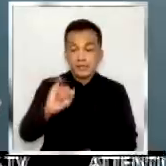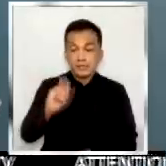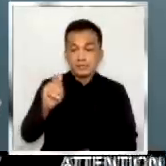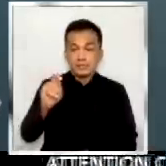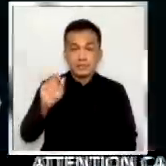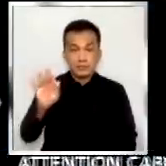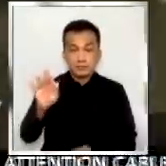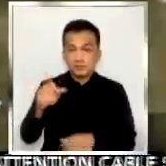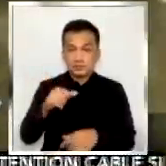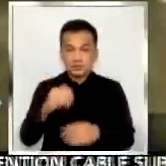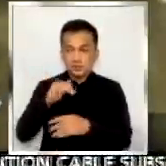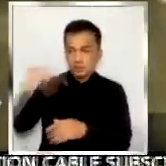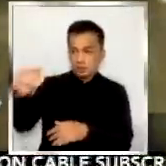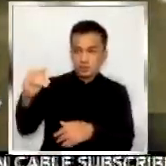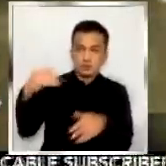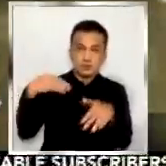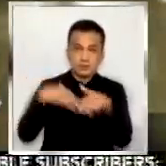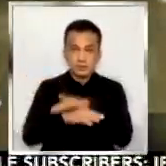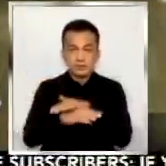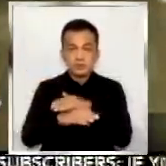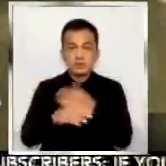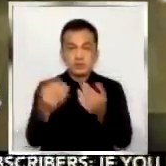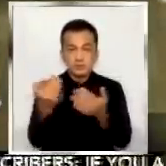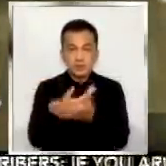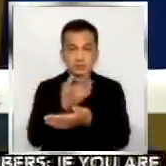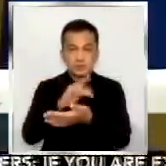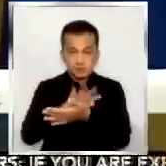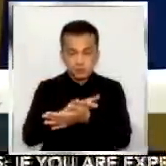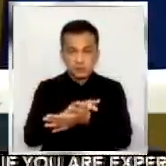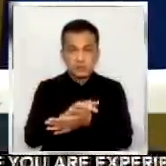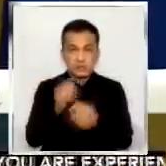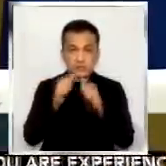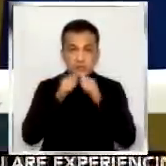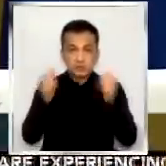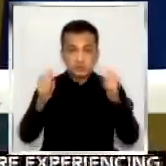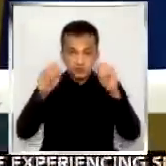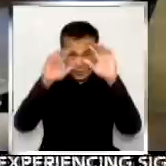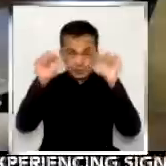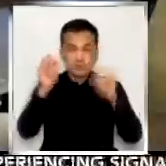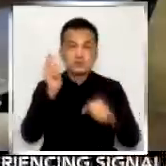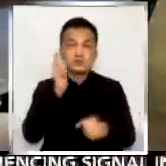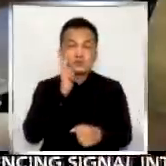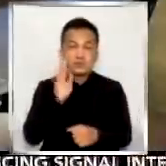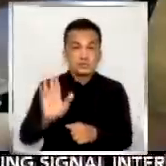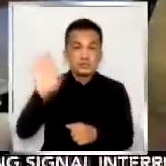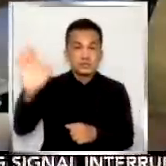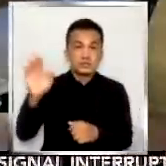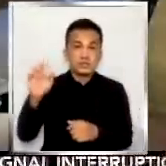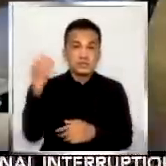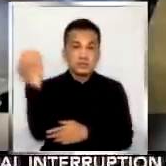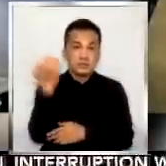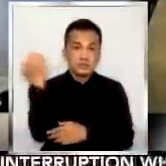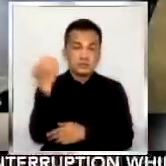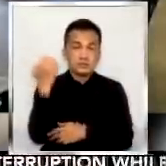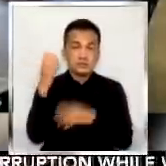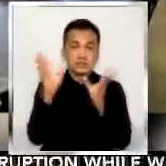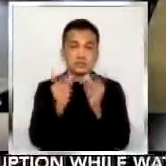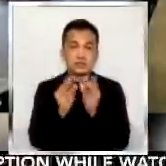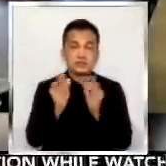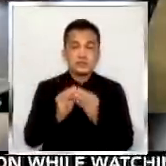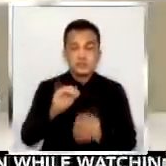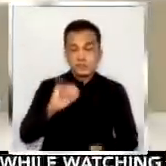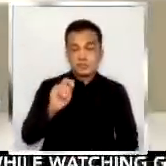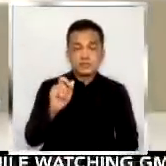COVID variant. Ito ang inanunsyo ni Pangulong Duterte sa kanyang emergency meeting sa IATF at medical experts